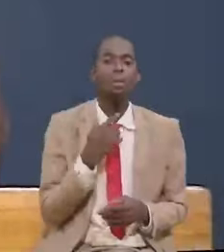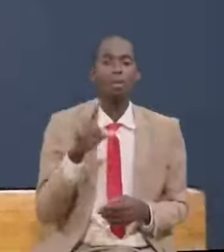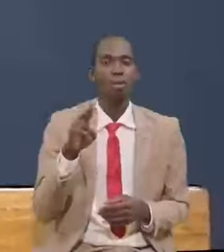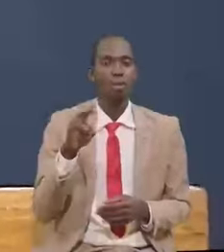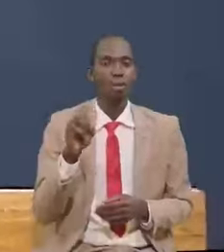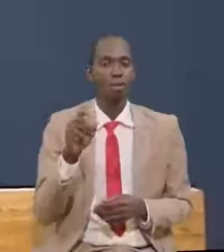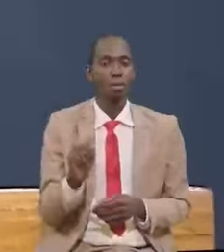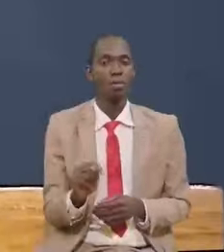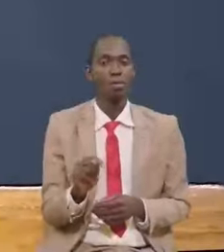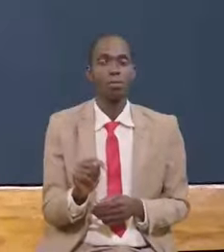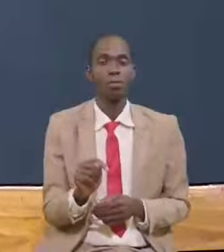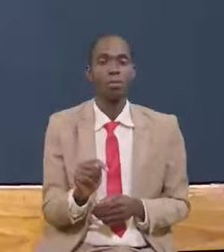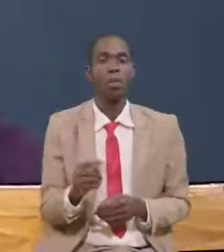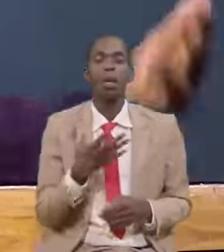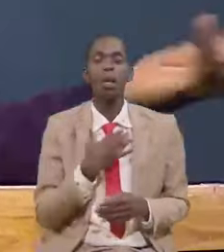Perdu dans le péché.